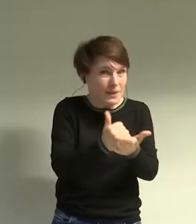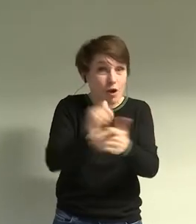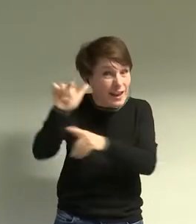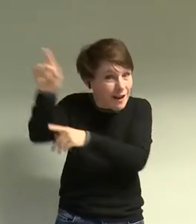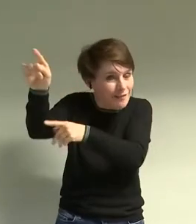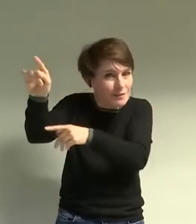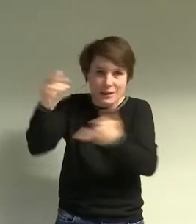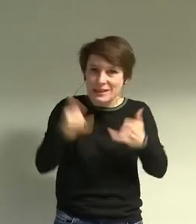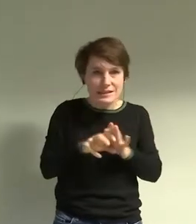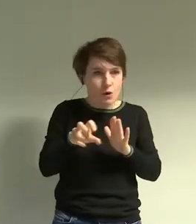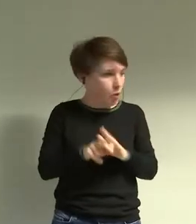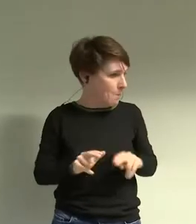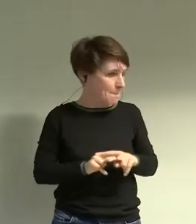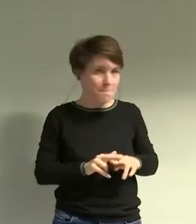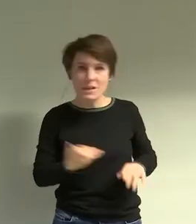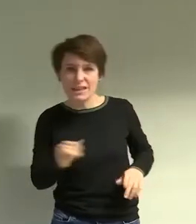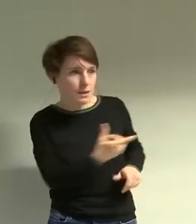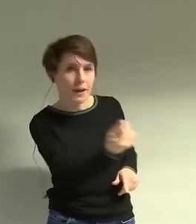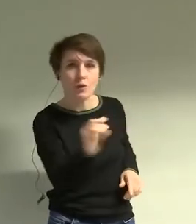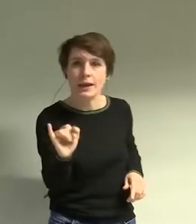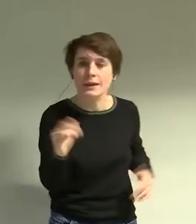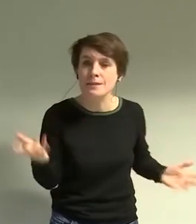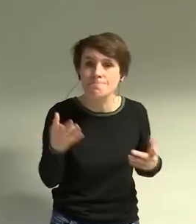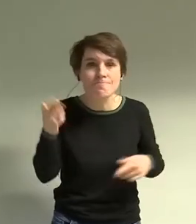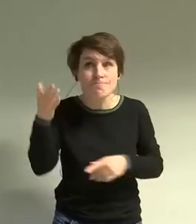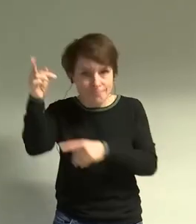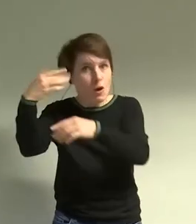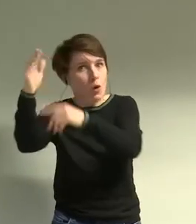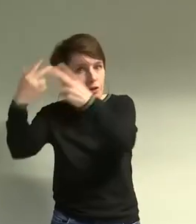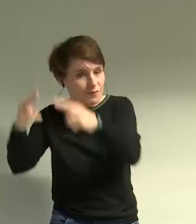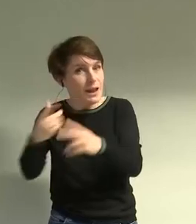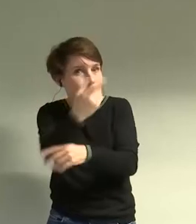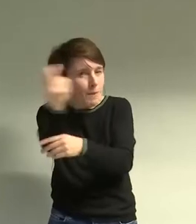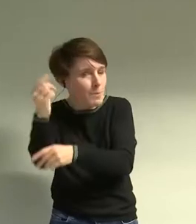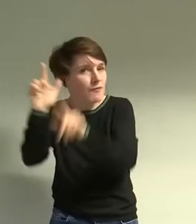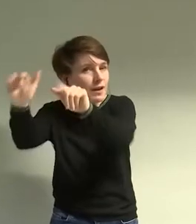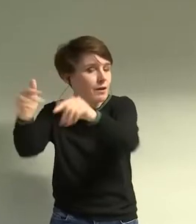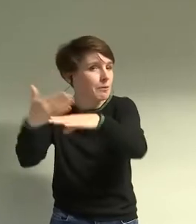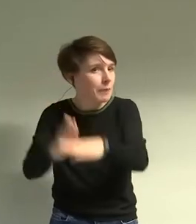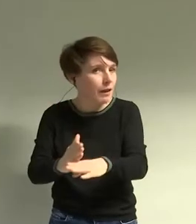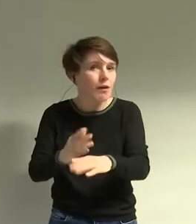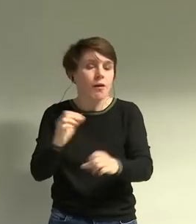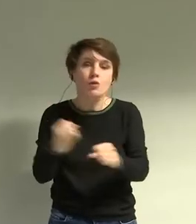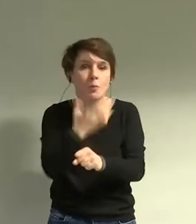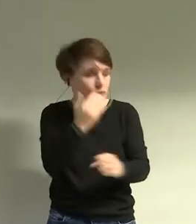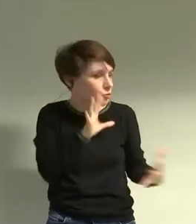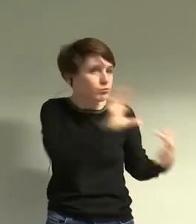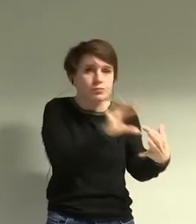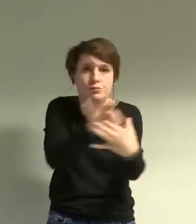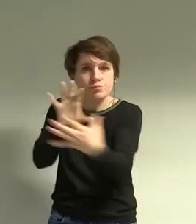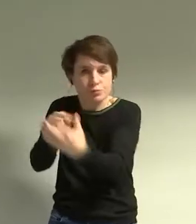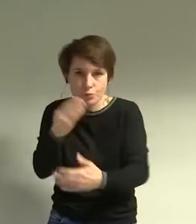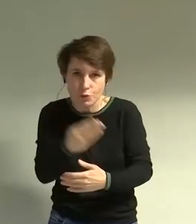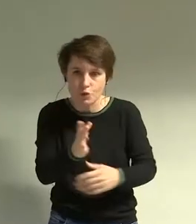pourquoi pourquoi ne pas se donner toutes les chances de réussir enfin troisièmement la pertinence du niveau d'action choisi